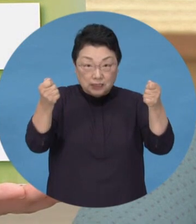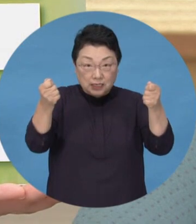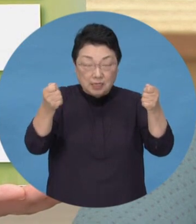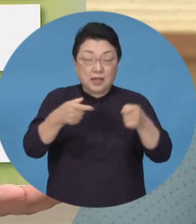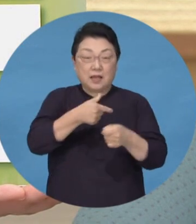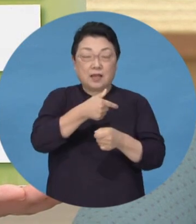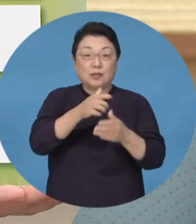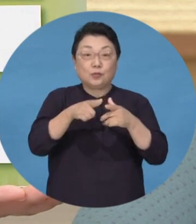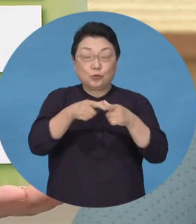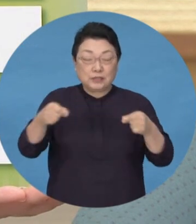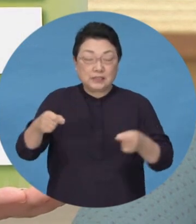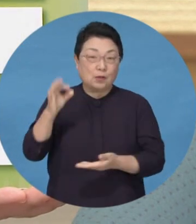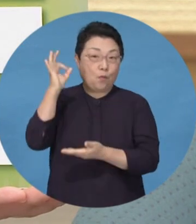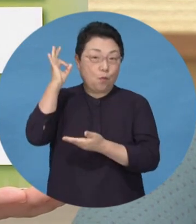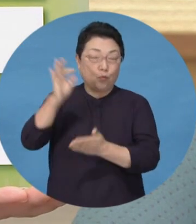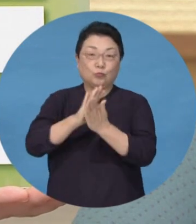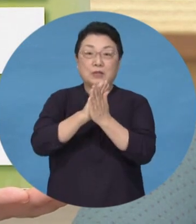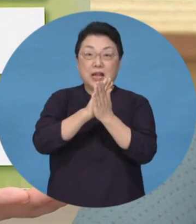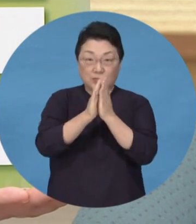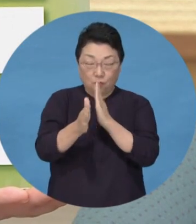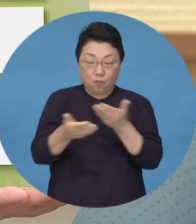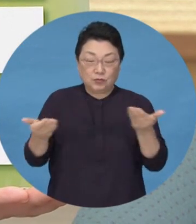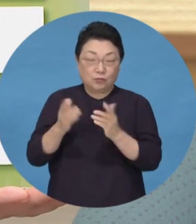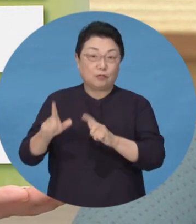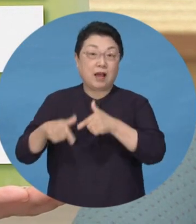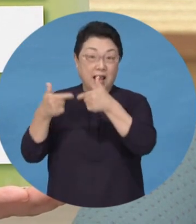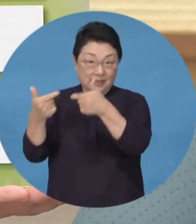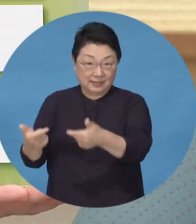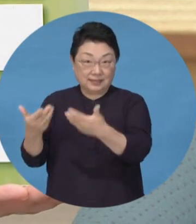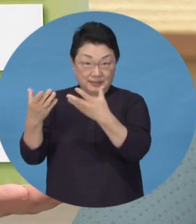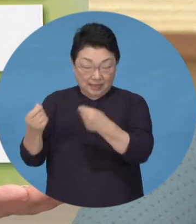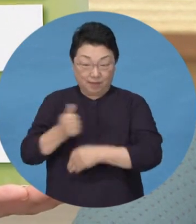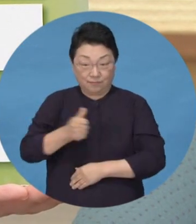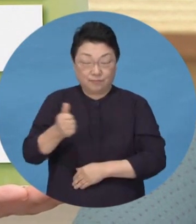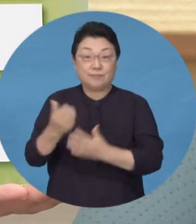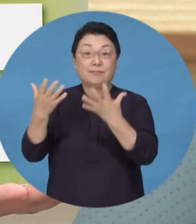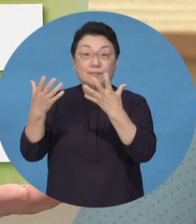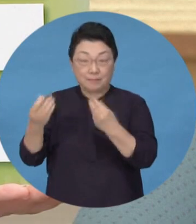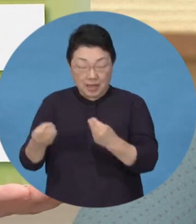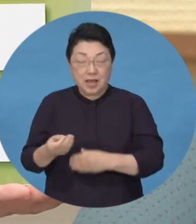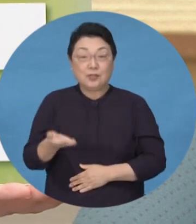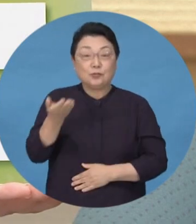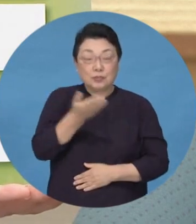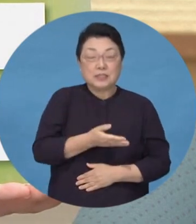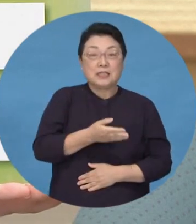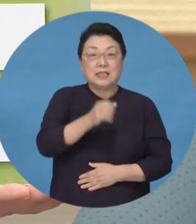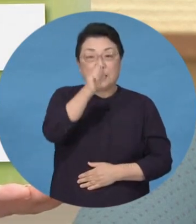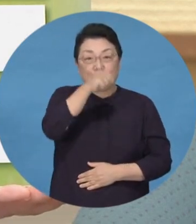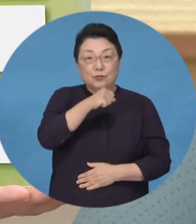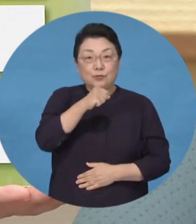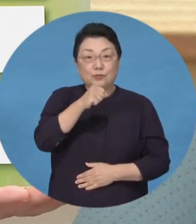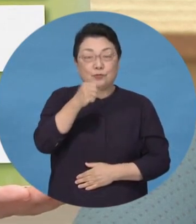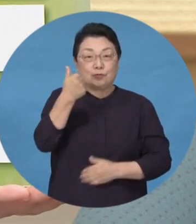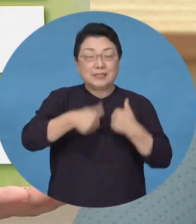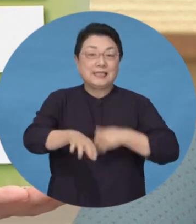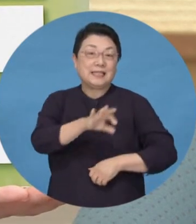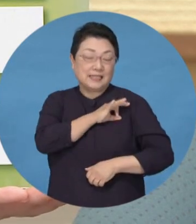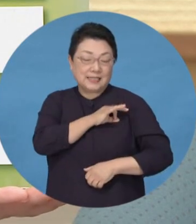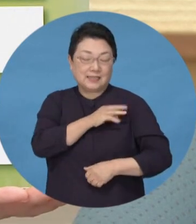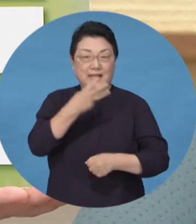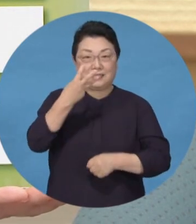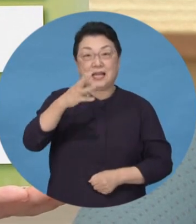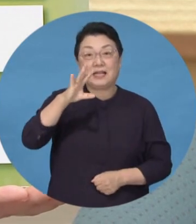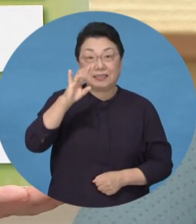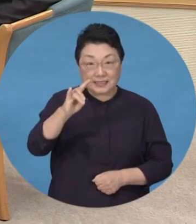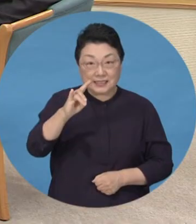大蔵省現在の財務省に入られてま管理を経てそして衆議院議員を3期務められてそして現在という